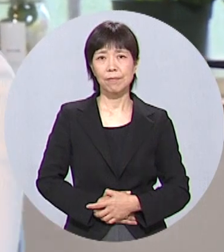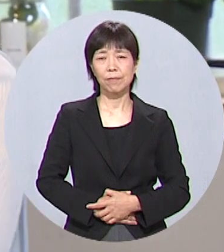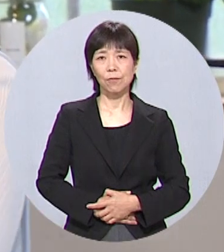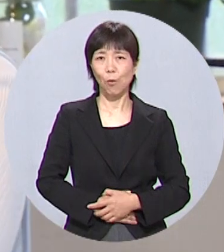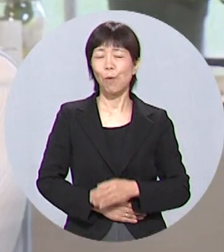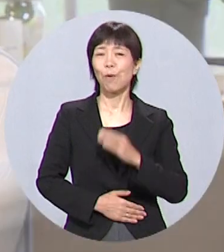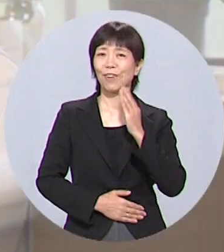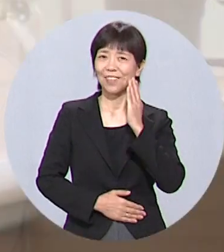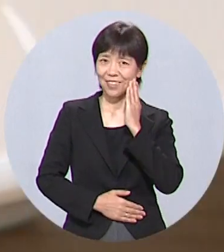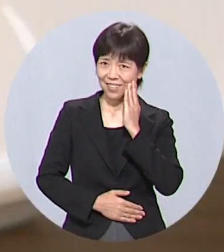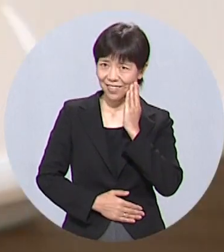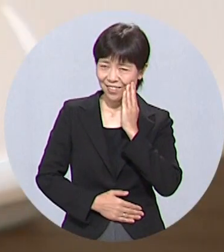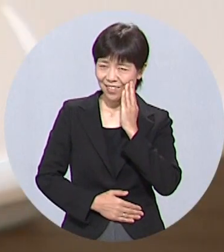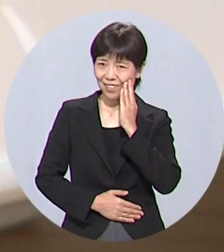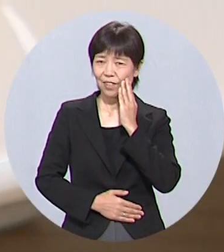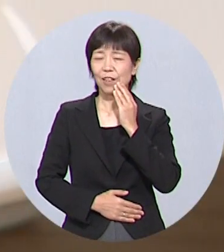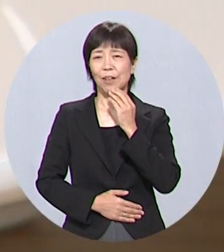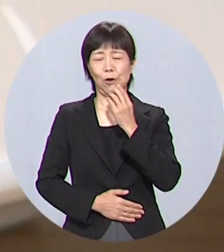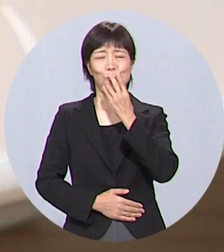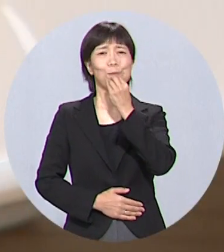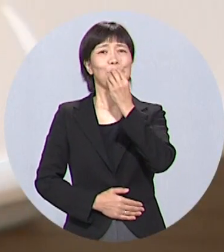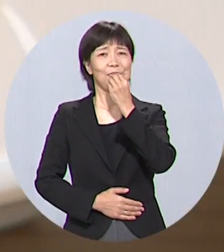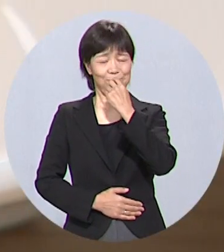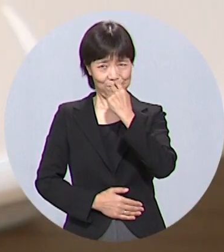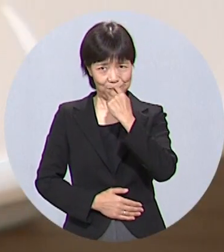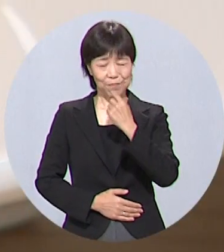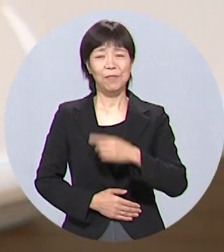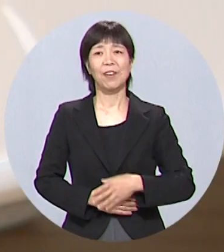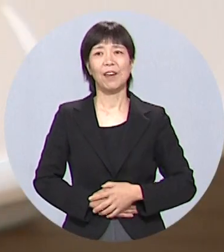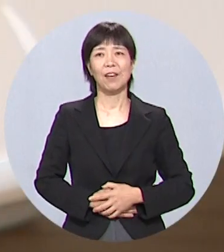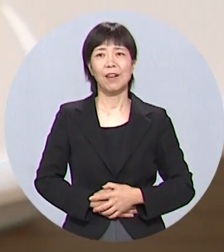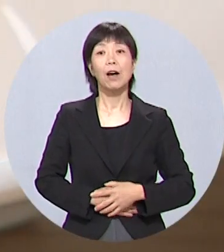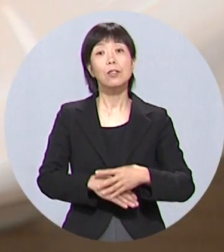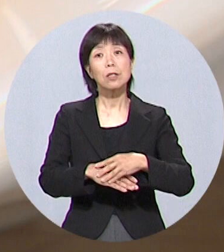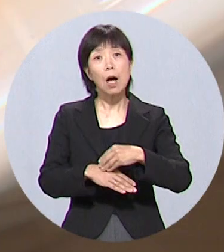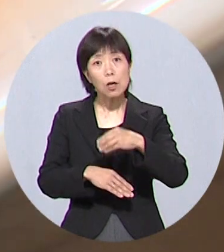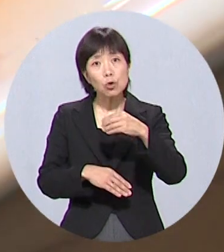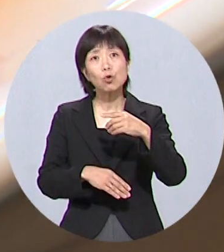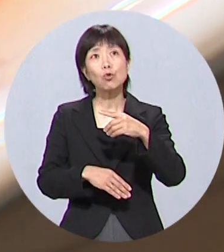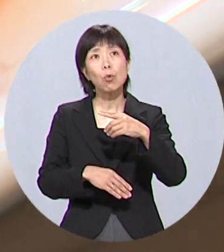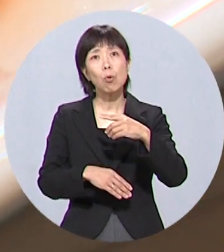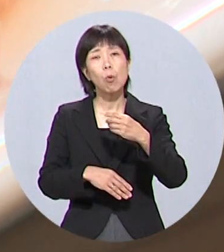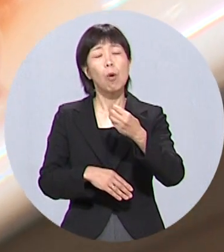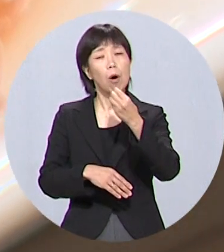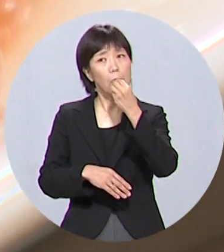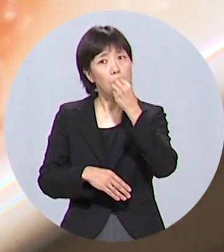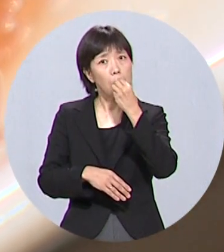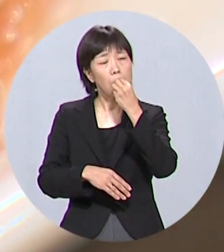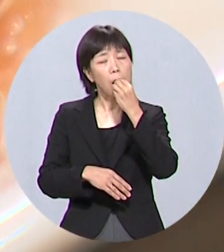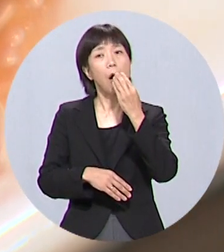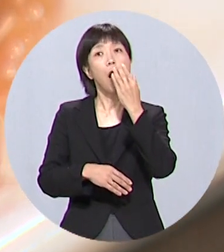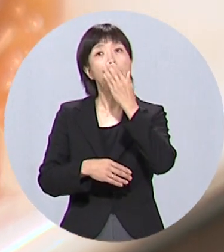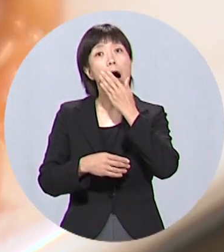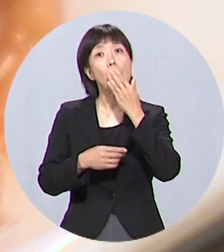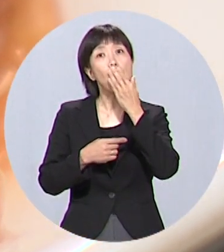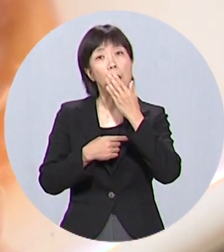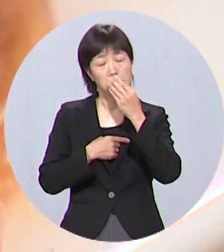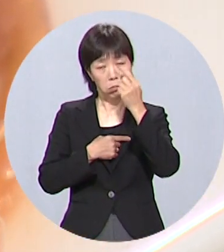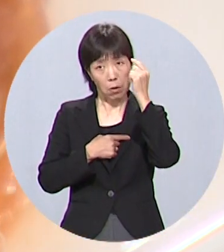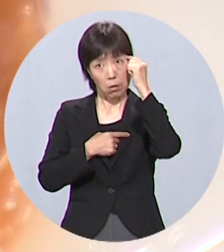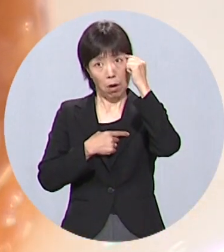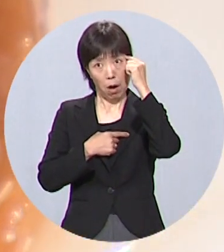おいしい。酸っぱいです。最初こうパッて口に当たった感じがなんか甘いんですけ